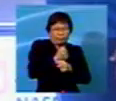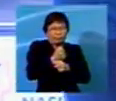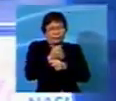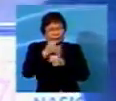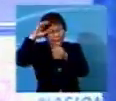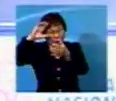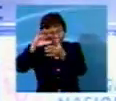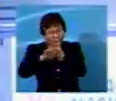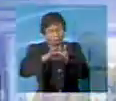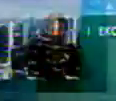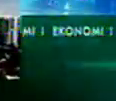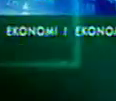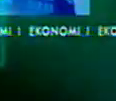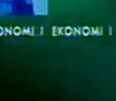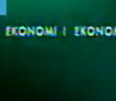terhadap